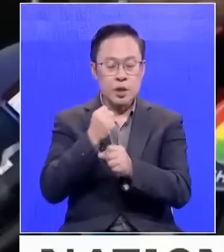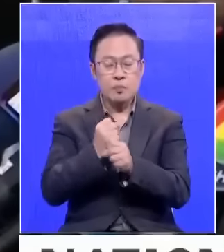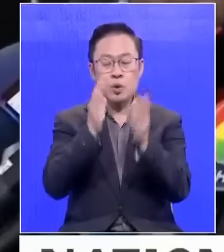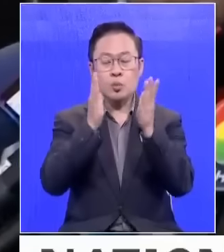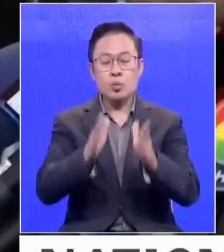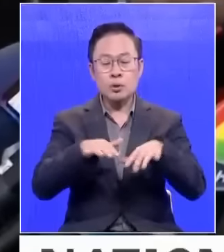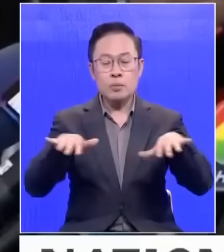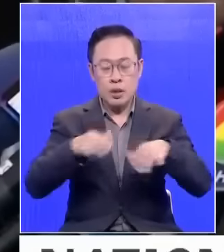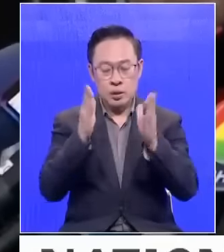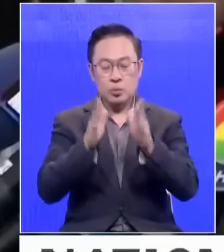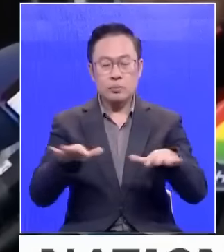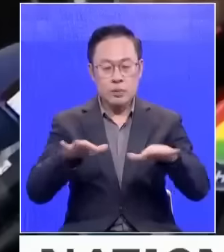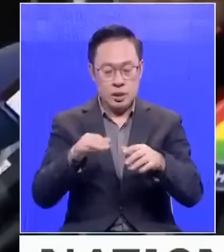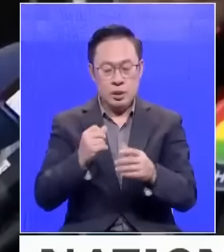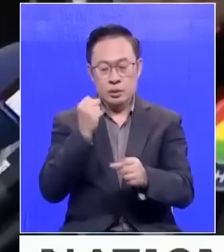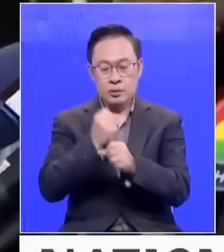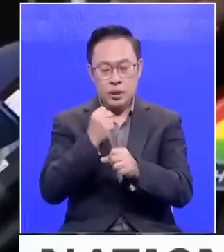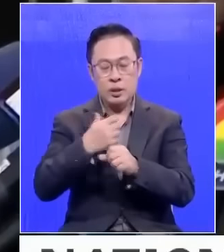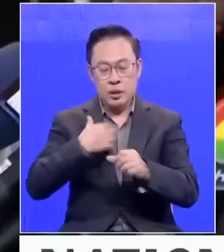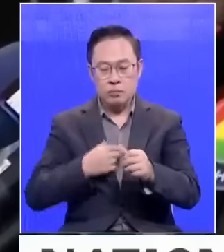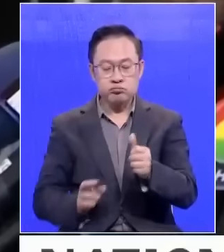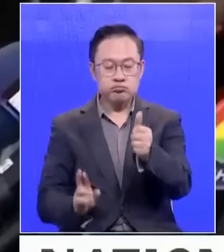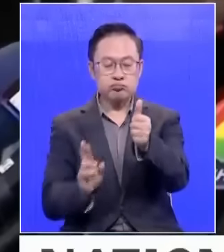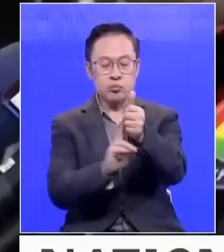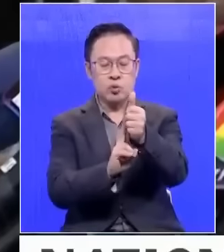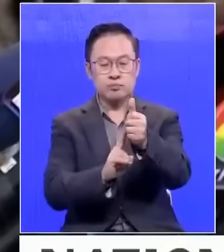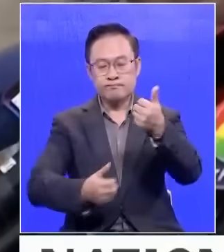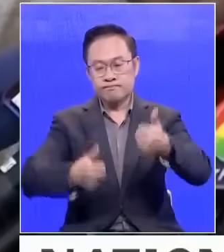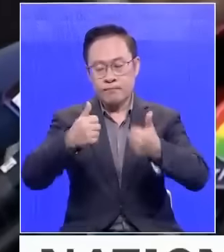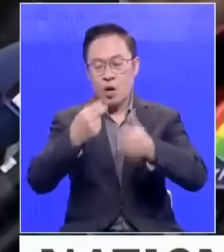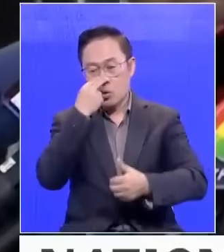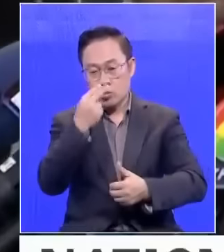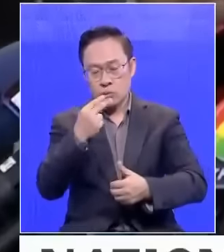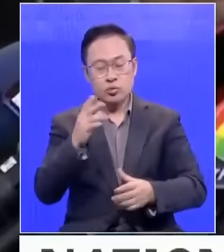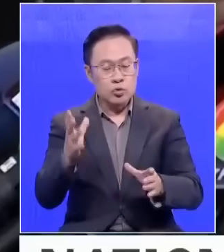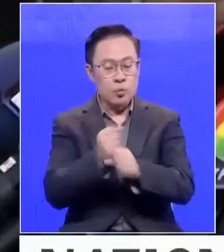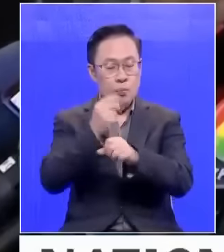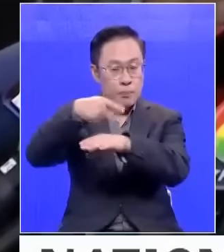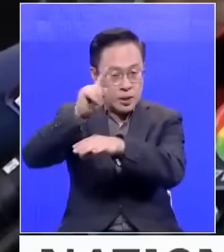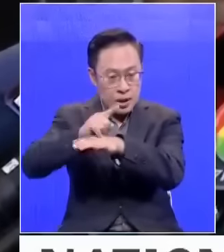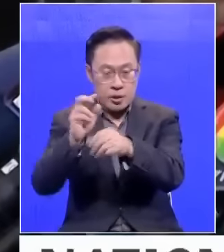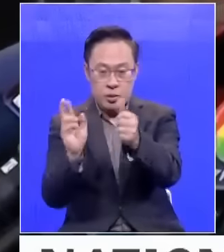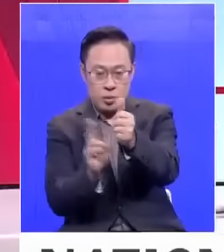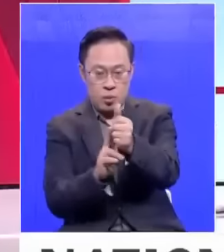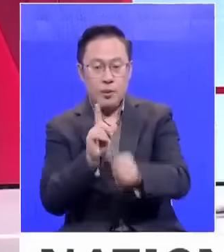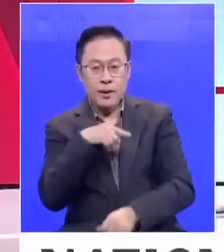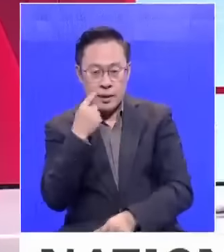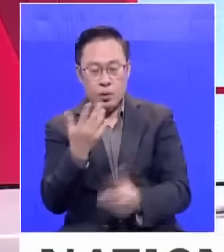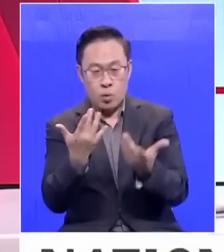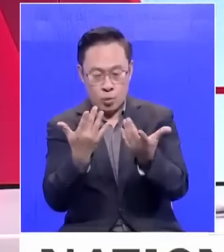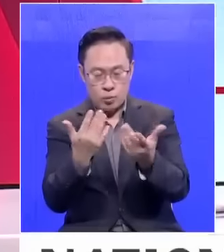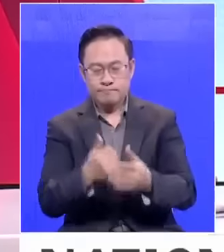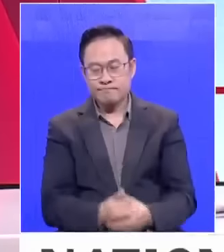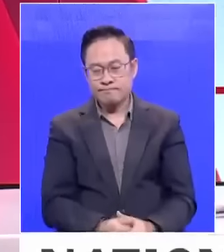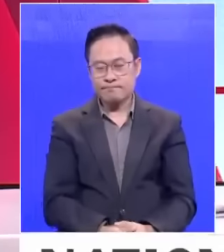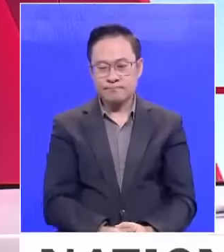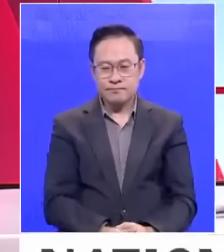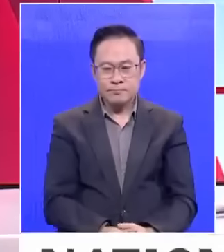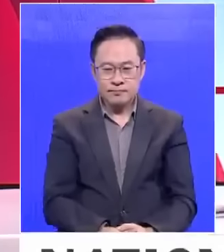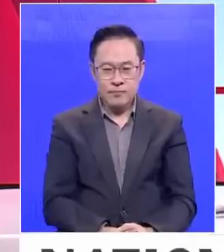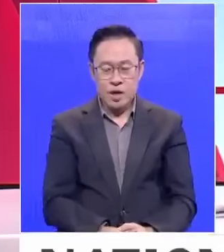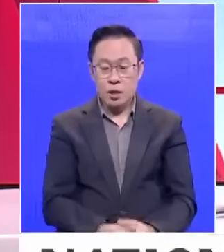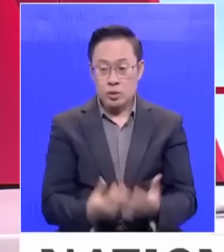อ่ะเดี๋ยวต้องรอลุ้นกันว่าสรุปแล้วใครจะได้กันแน่นะคะสำหรับรองประธานสภาด้วยนะคะ ไปดูบรรยากาศเลยท่านผู้ชมครับเพ